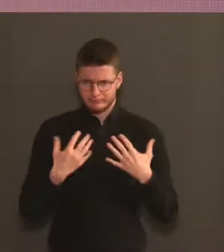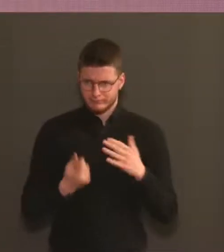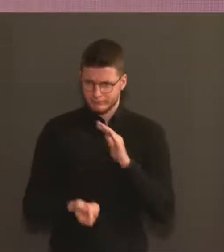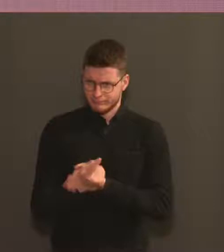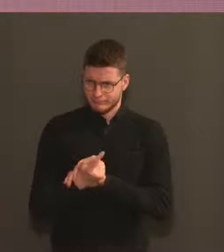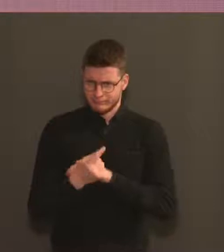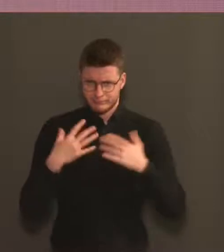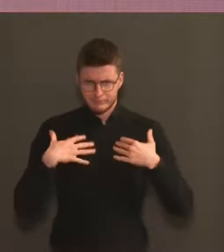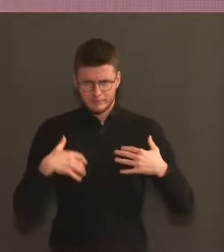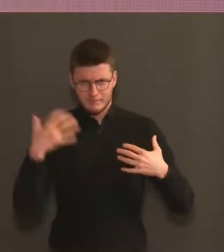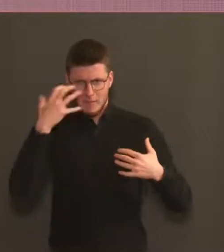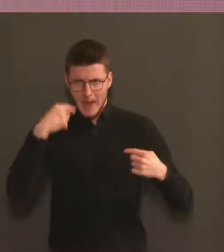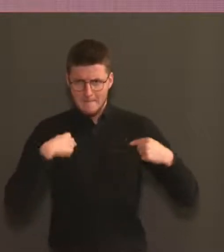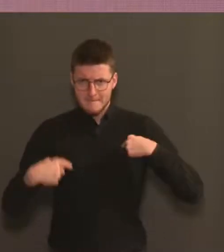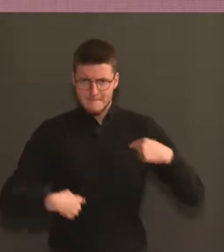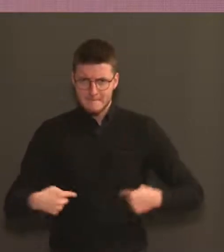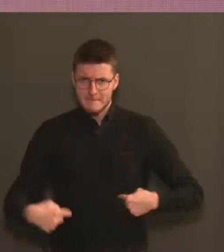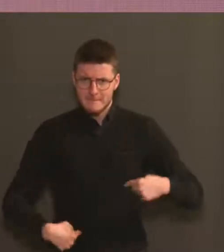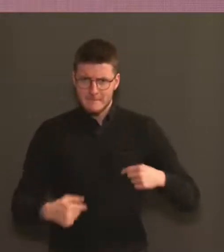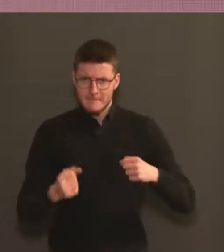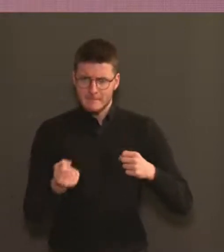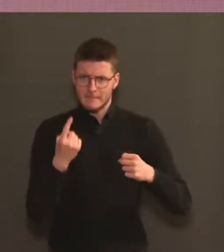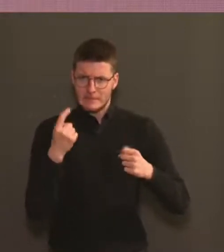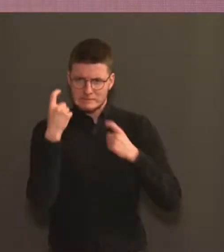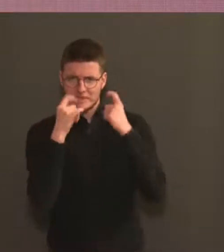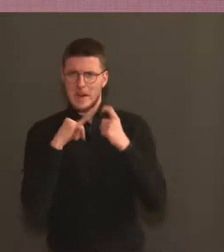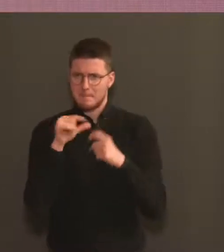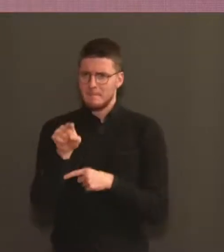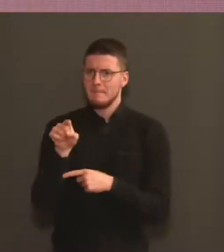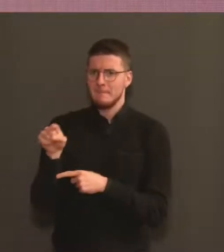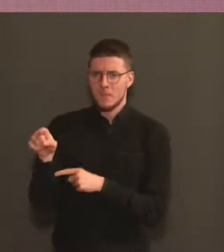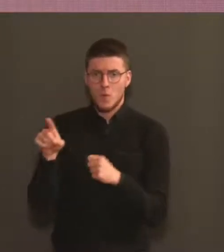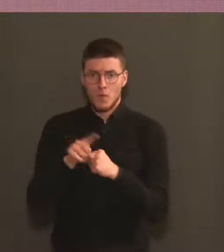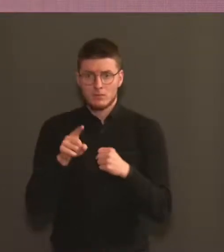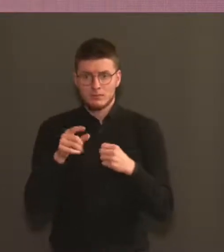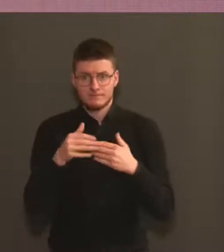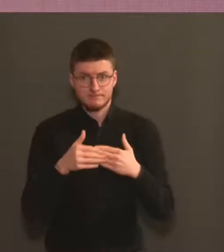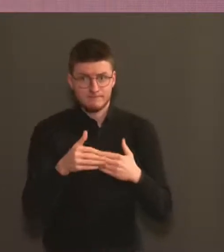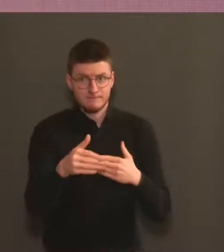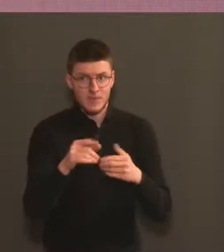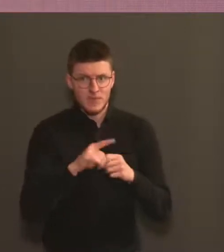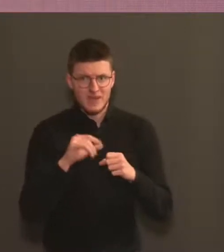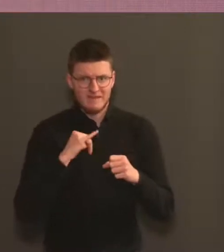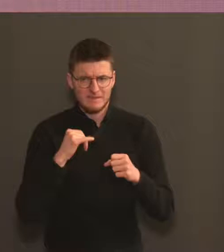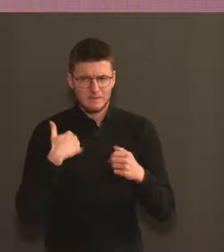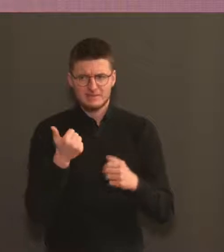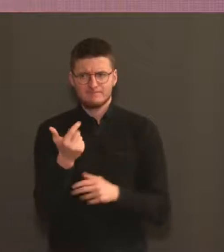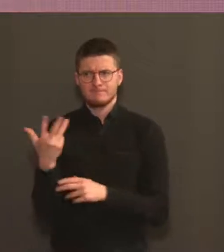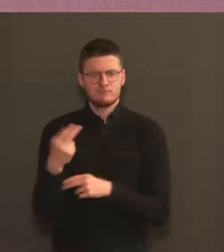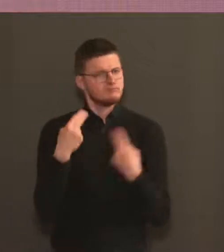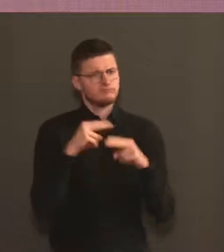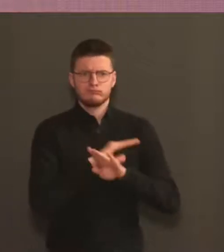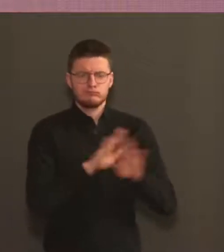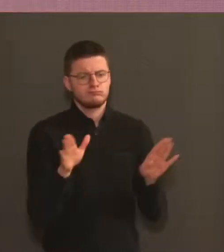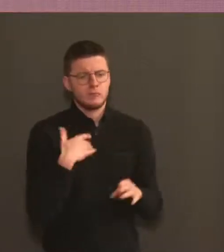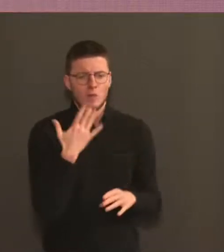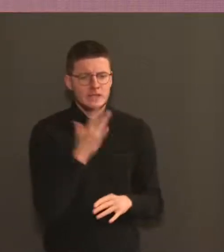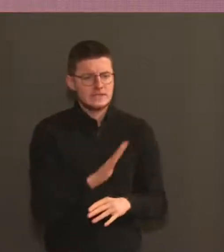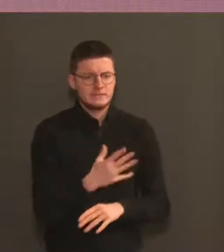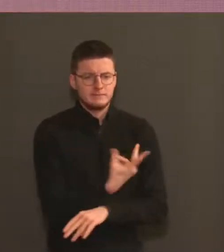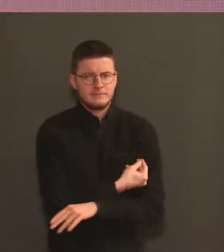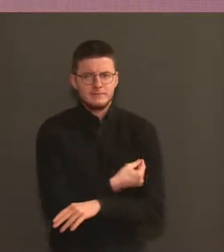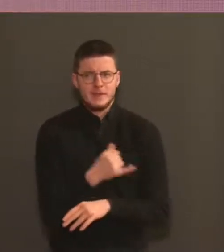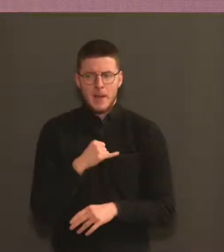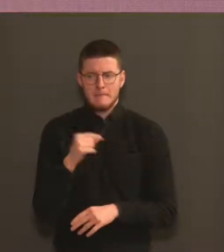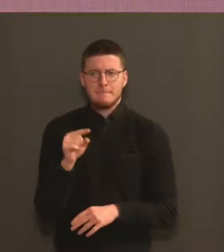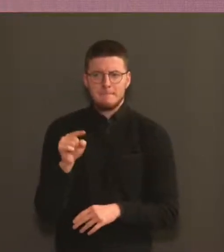termijn. Soms is er zelfs afwijzing, wanneer er twijfel zijn